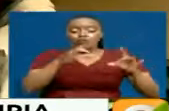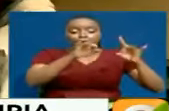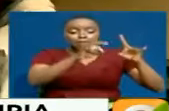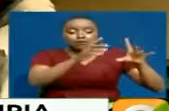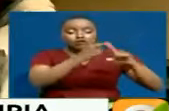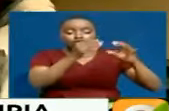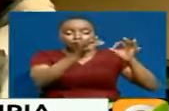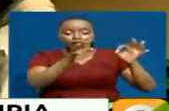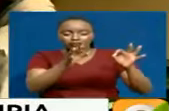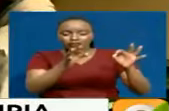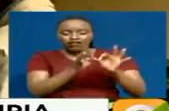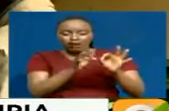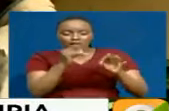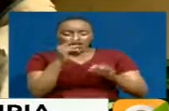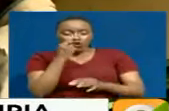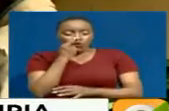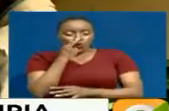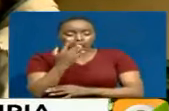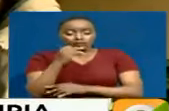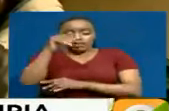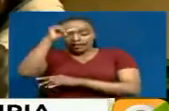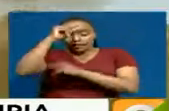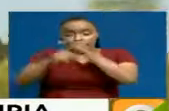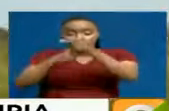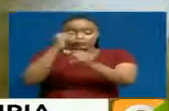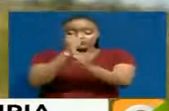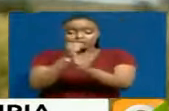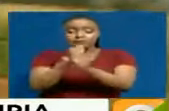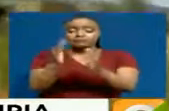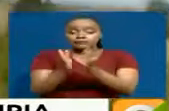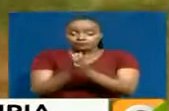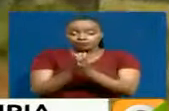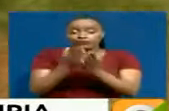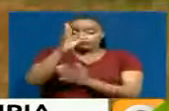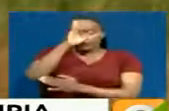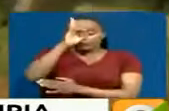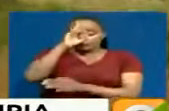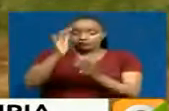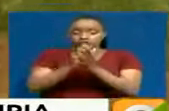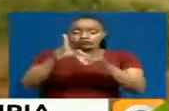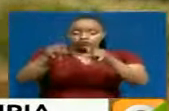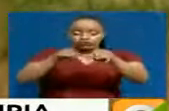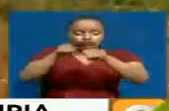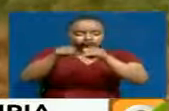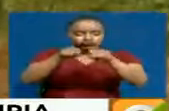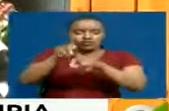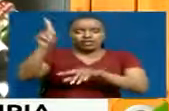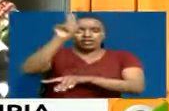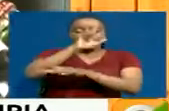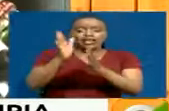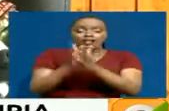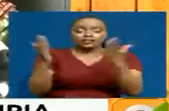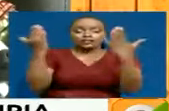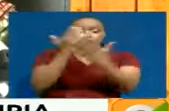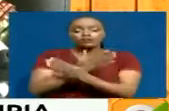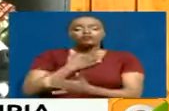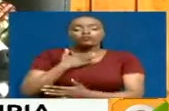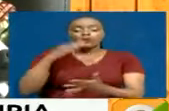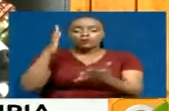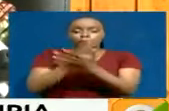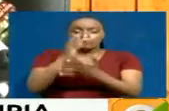hayo. Serikali ikiendeleza oparesheni yake huku maafisa wa usalama wakishika doria kali usiku na mchana. Na